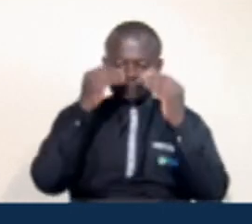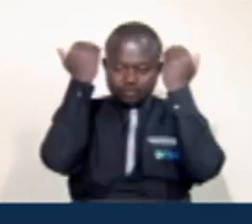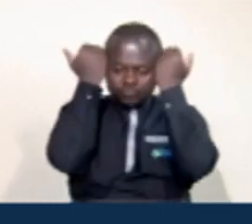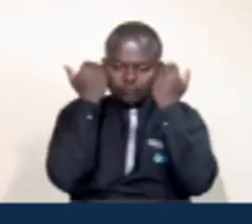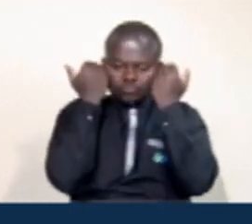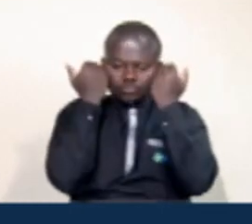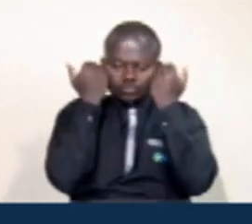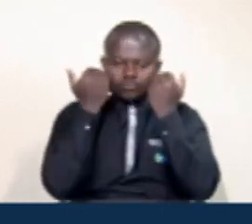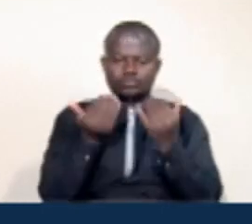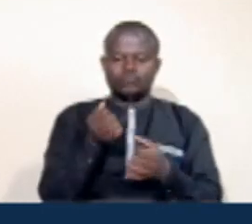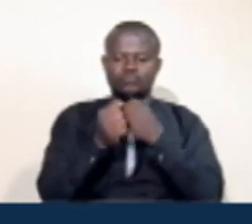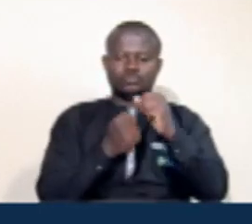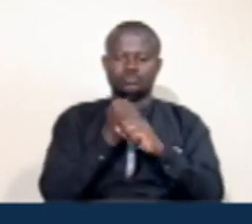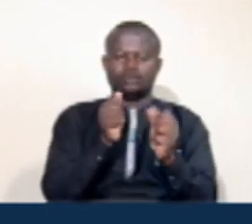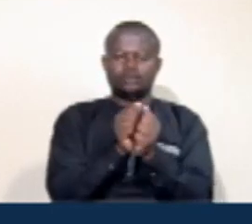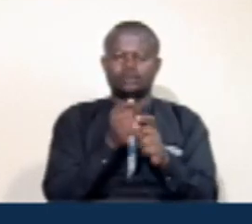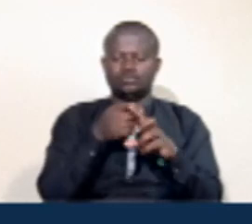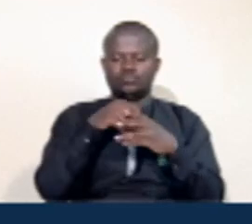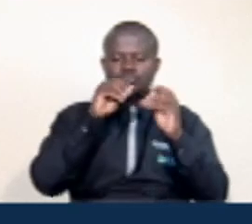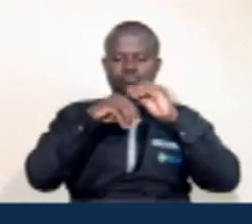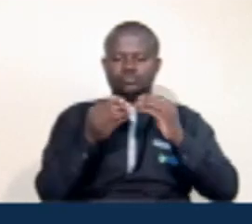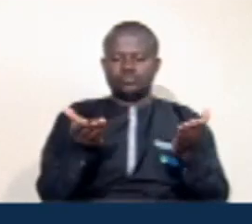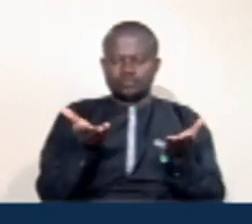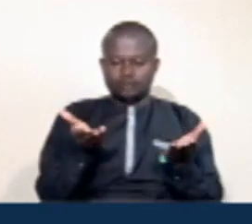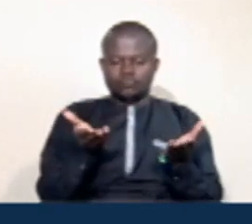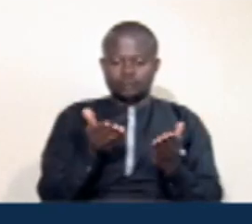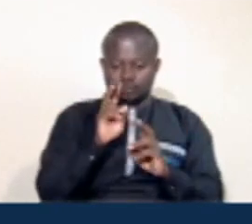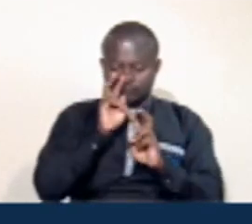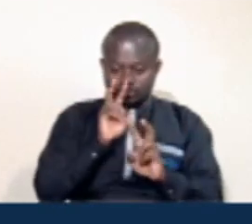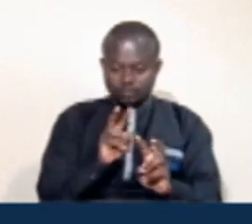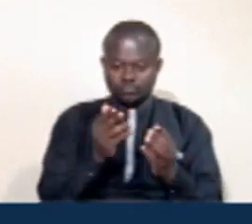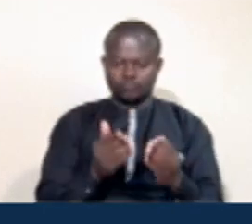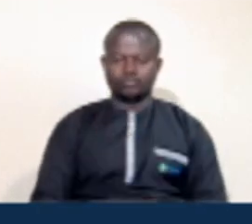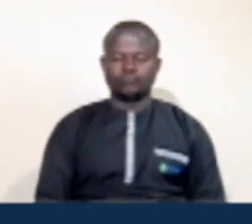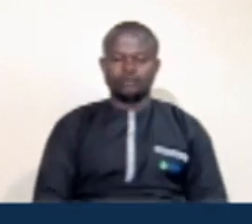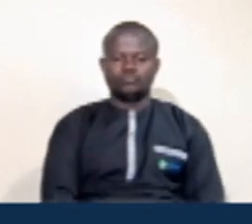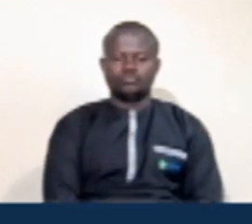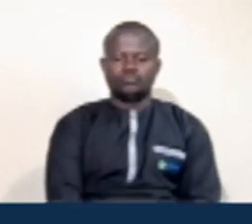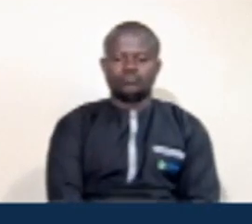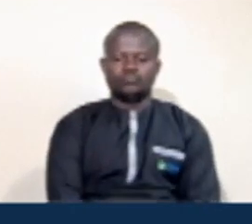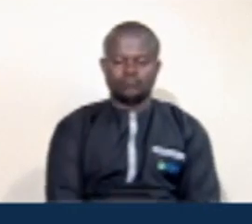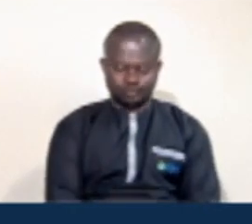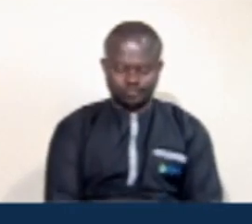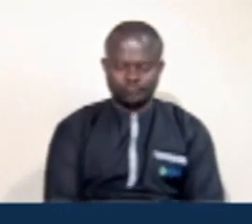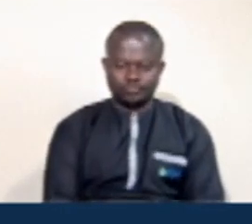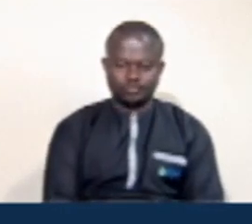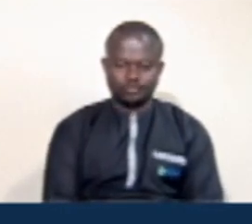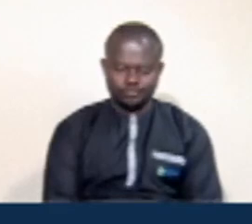butabera. Uyu myaka 10 yavuye muhe musaruro muri rusange, turabikurikira mu nkuru twateguriwe na Bosco Kwizera. Turibaza